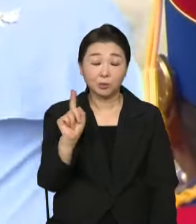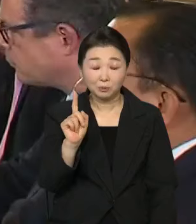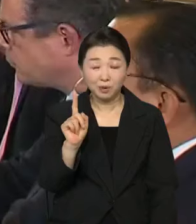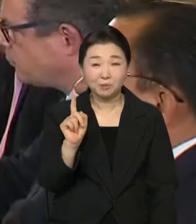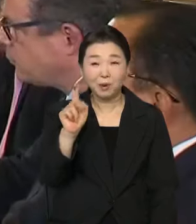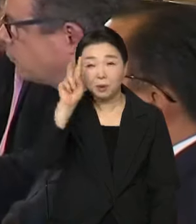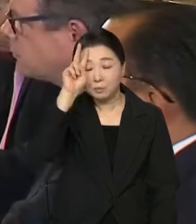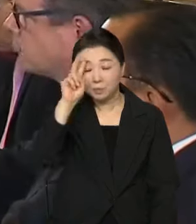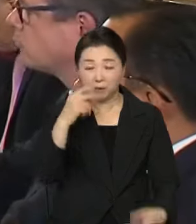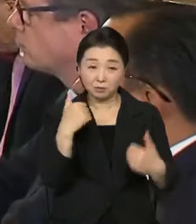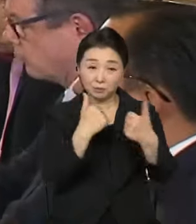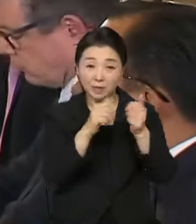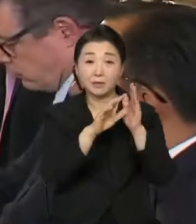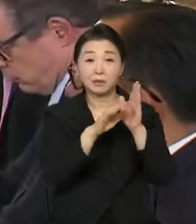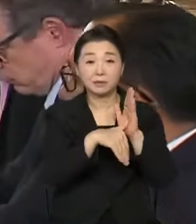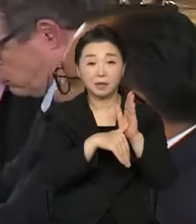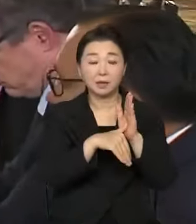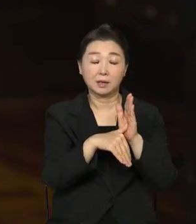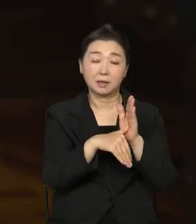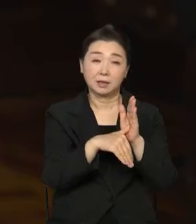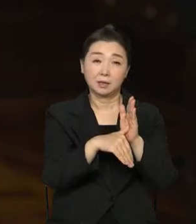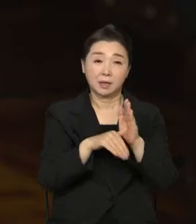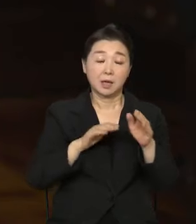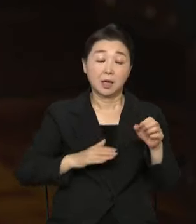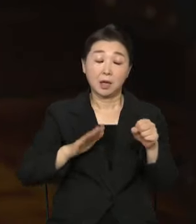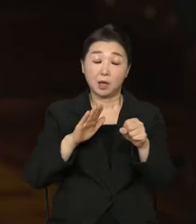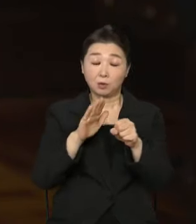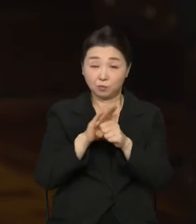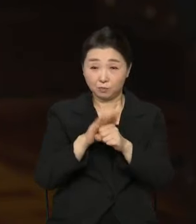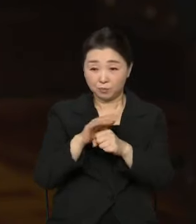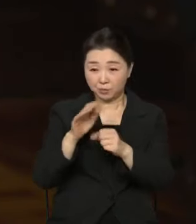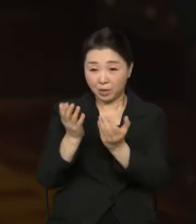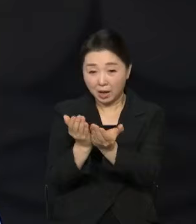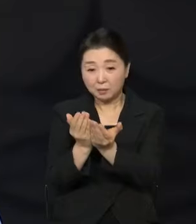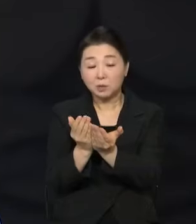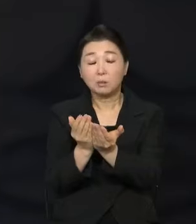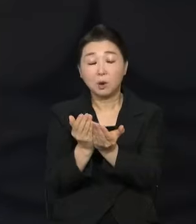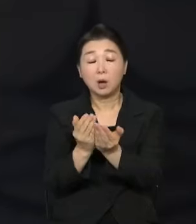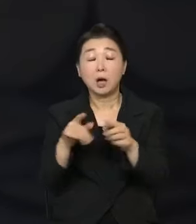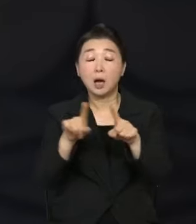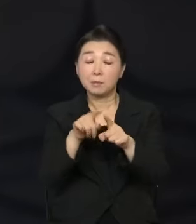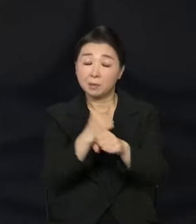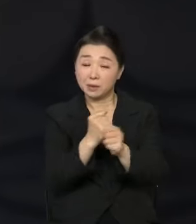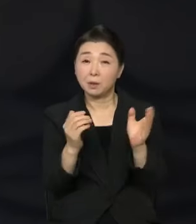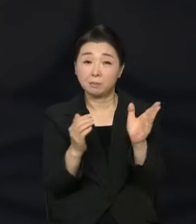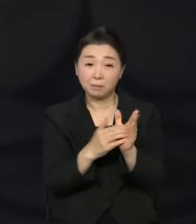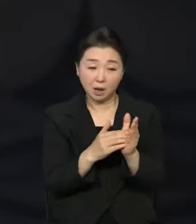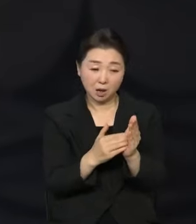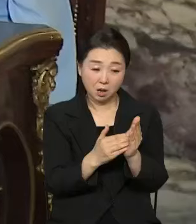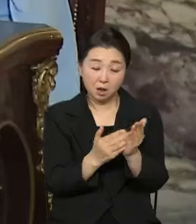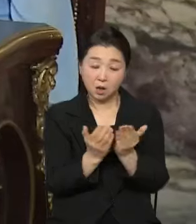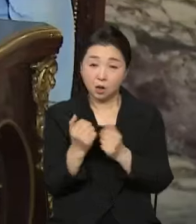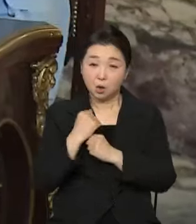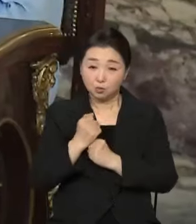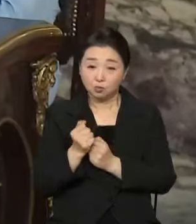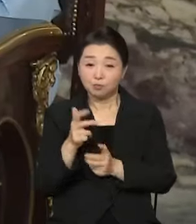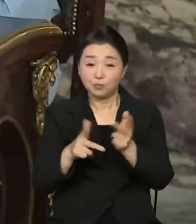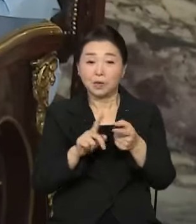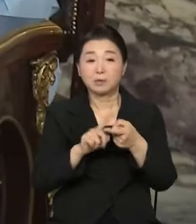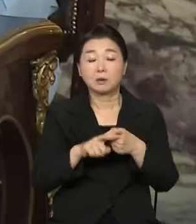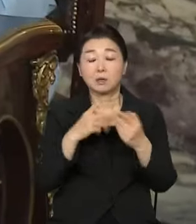페루 정상회담에서 해군 함정의 공동 개발 등 방산 협력과 핵심 광물 공급망 확보를